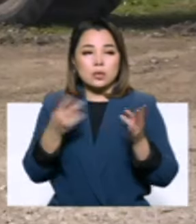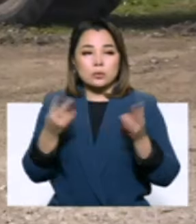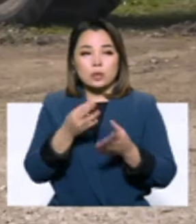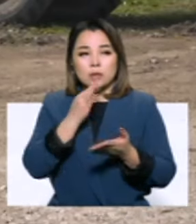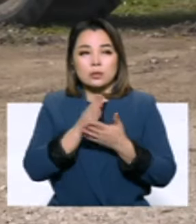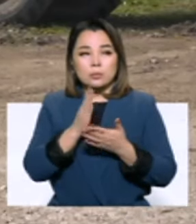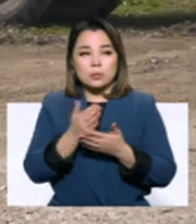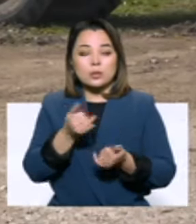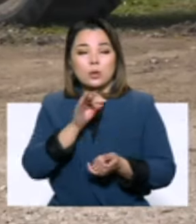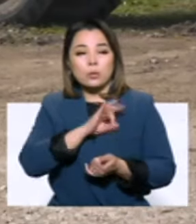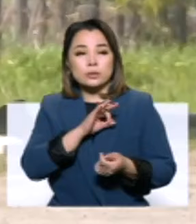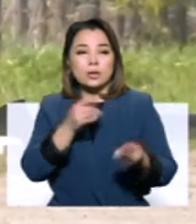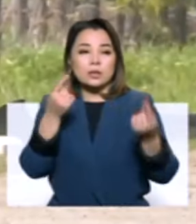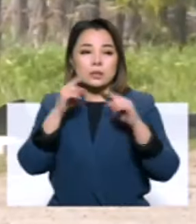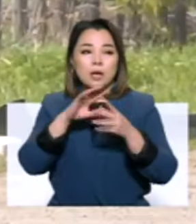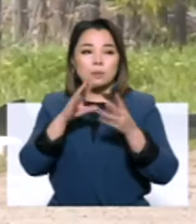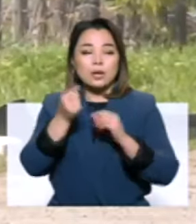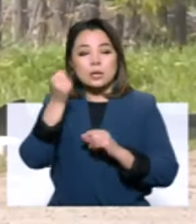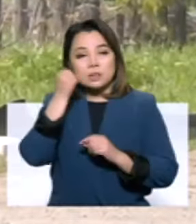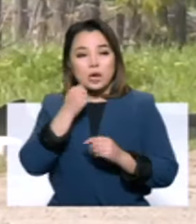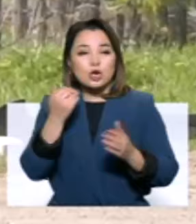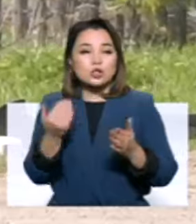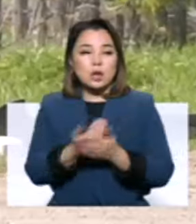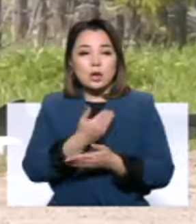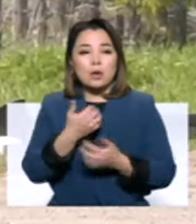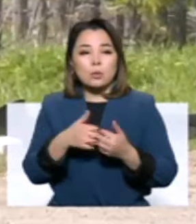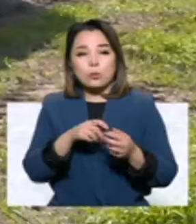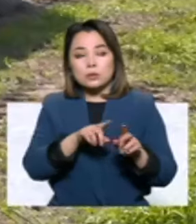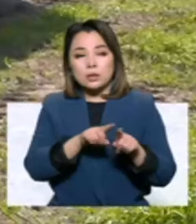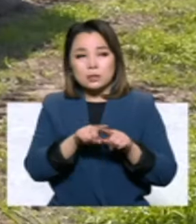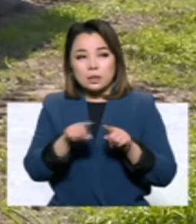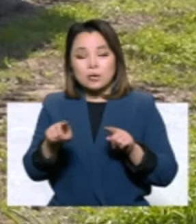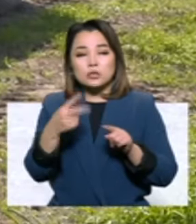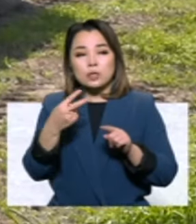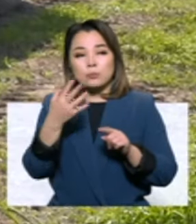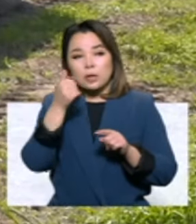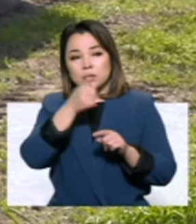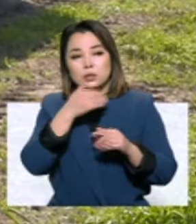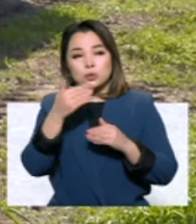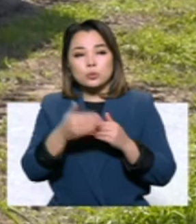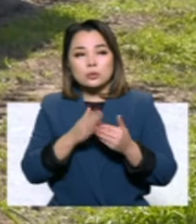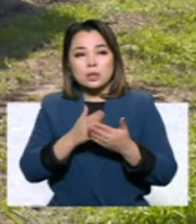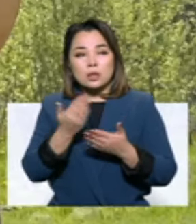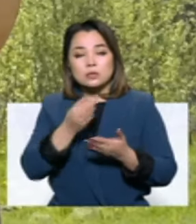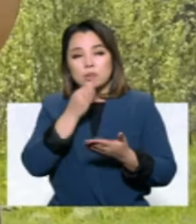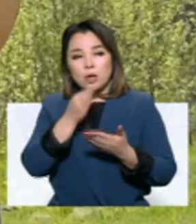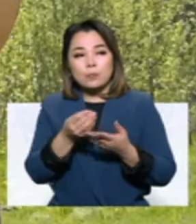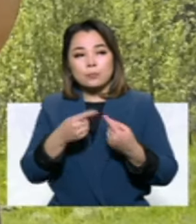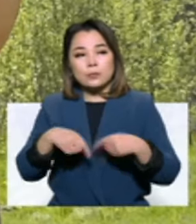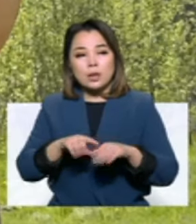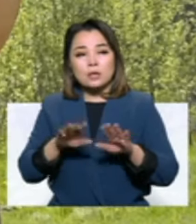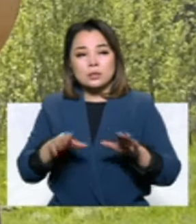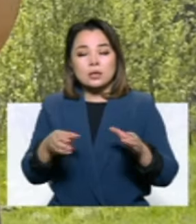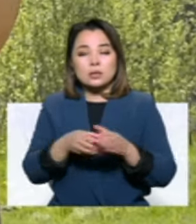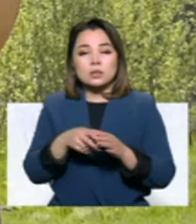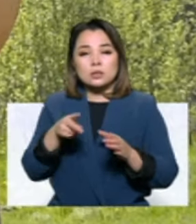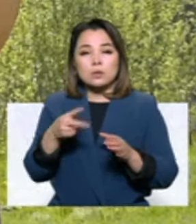санайды. Ал қолданыстағы техниканың ескісі мен жаңасының ортасын алсақ, 25 жылға жуықтаған. Жауапты мекеменің мәліметінше